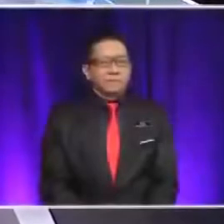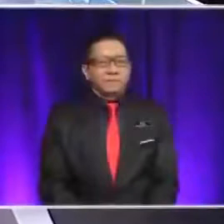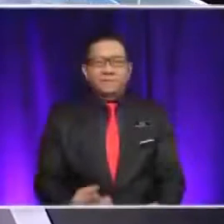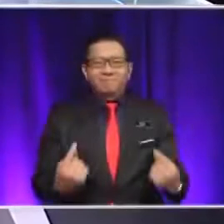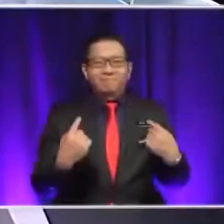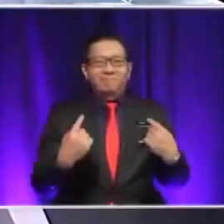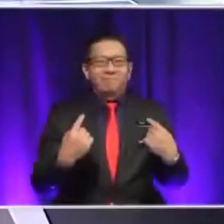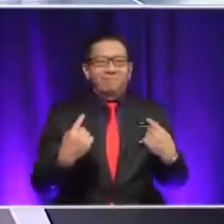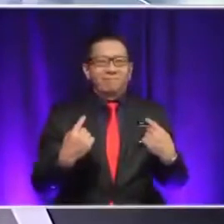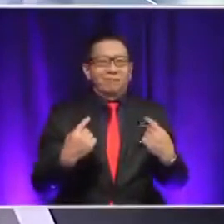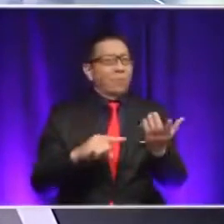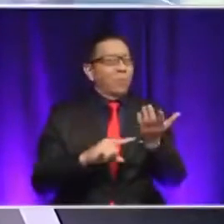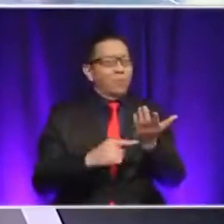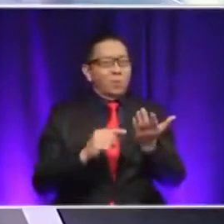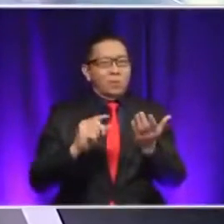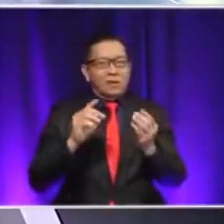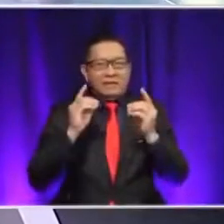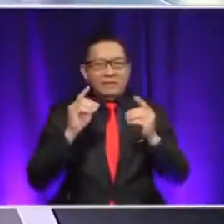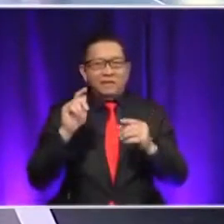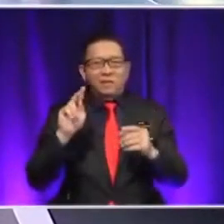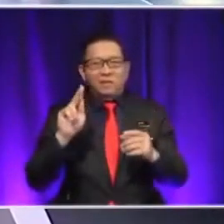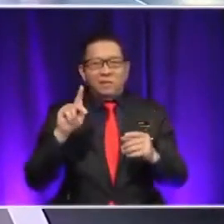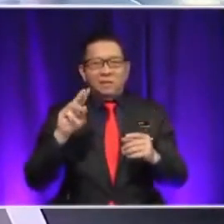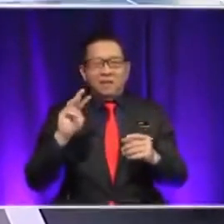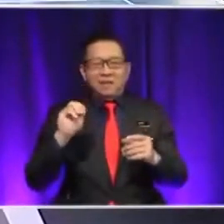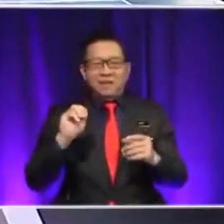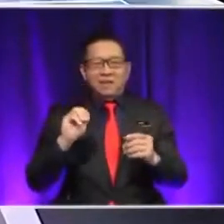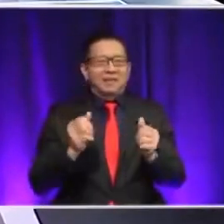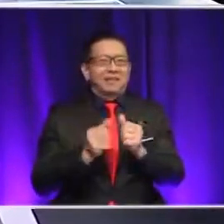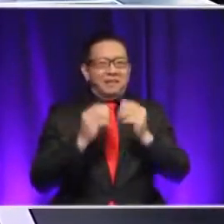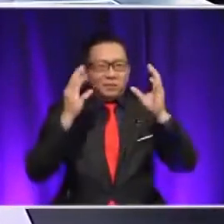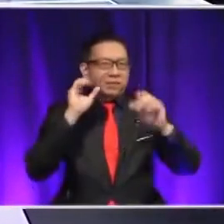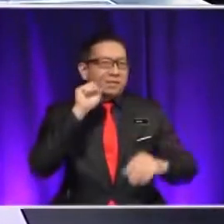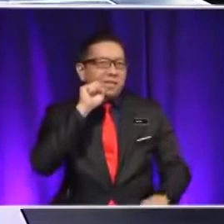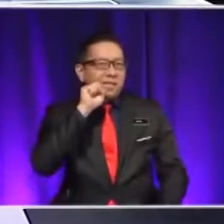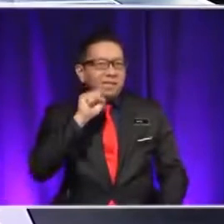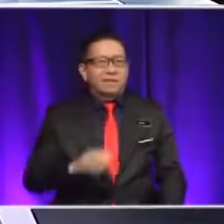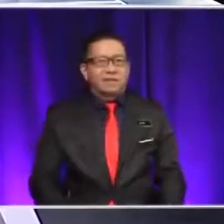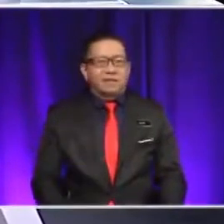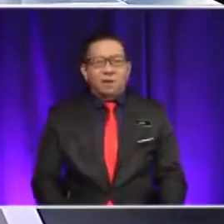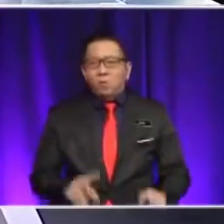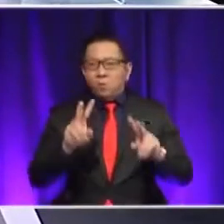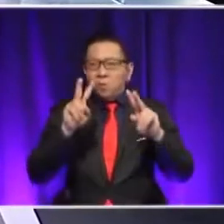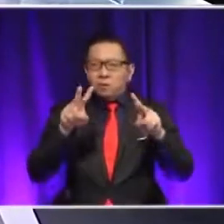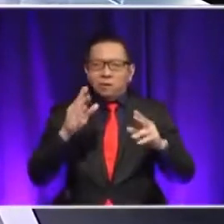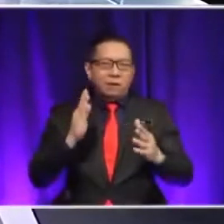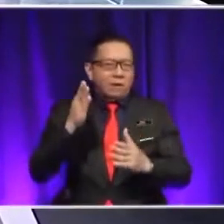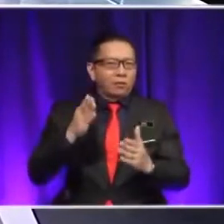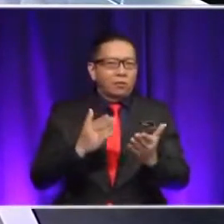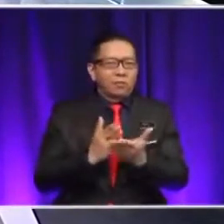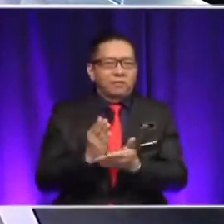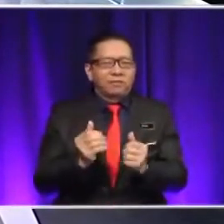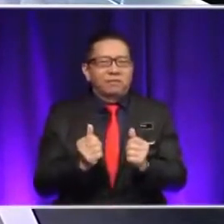Hai masih besar kami dalam jerit efek fmc Irving dan sego tiwul City Oke Nampaknya kita akan teruskan